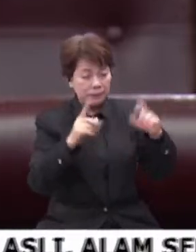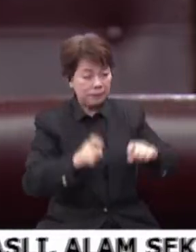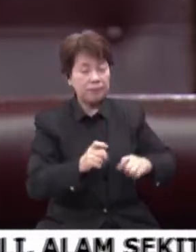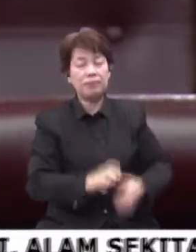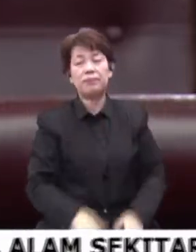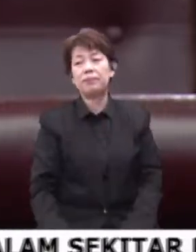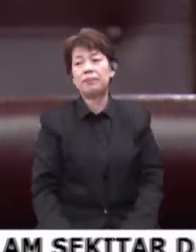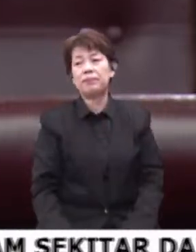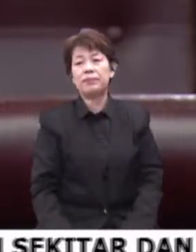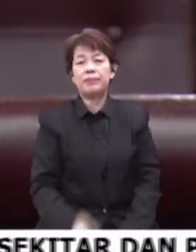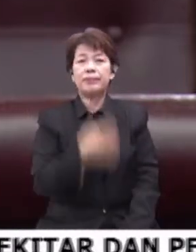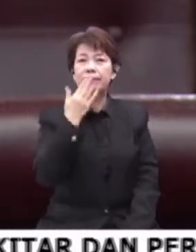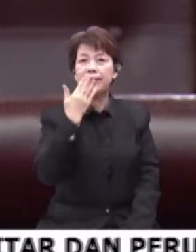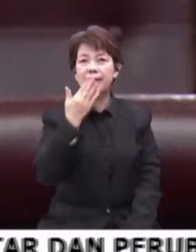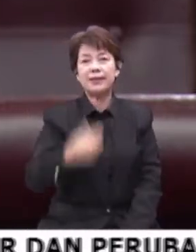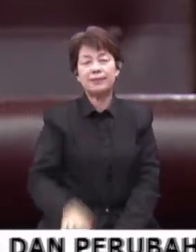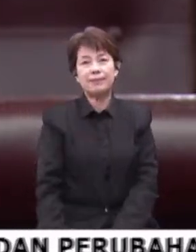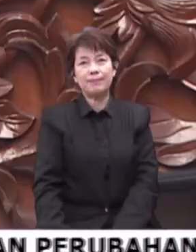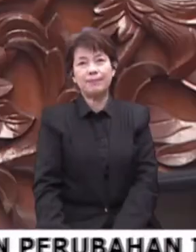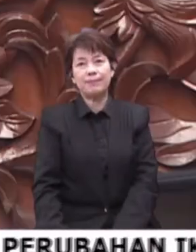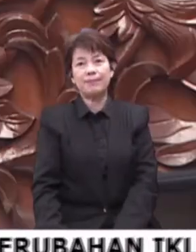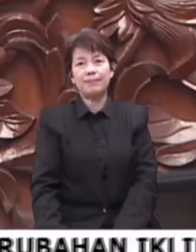terima kasih